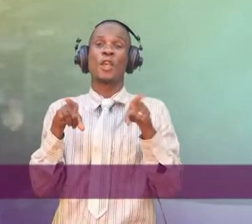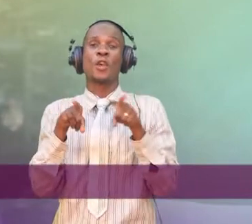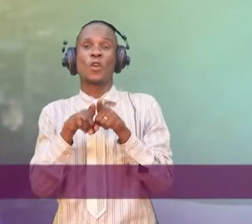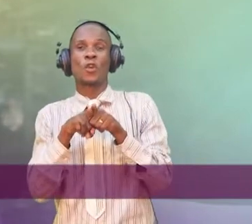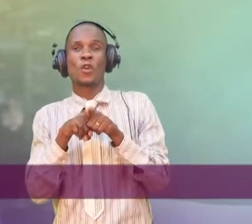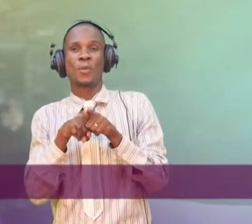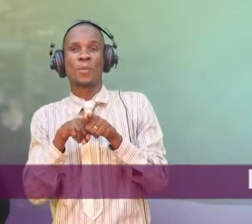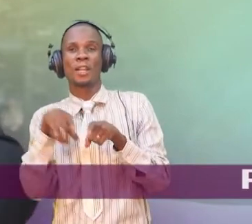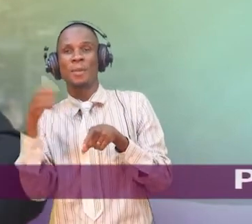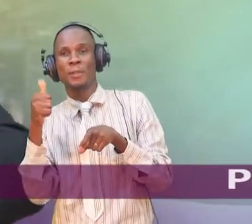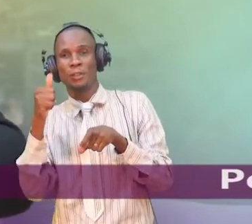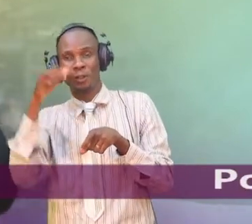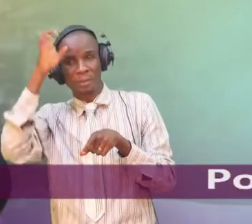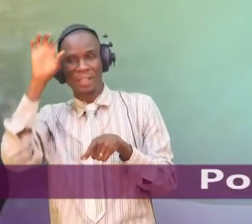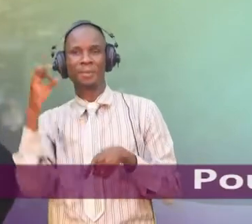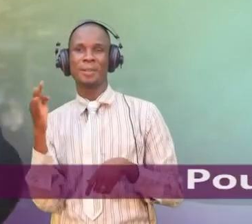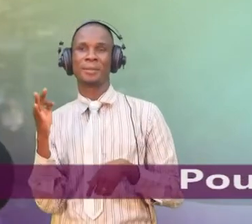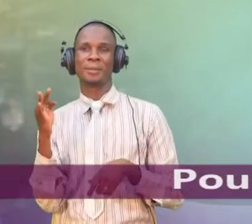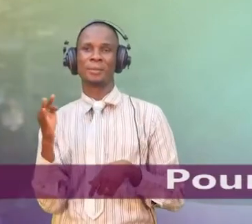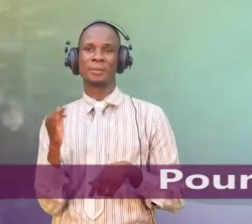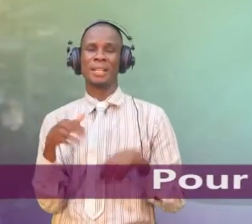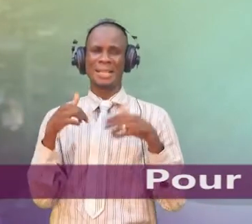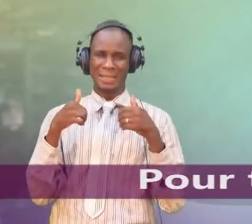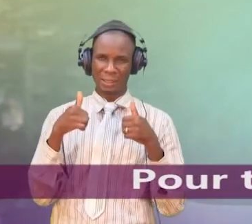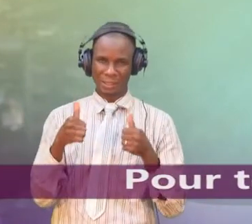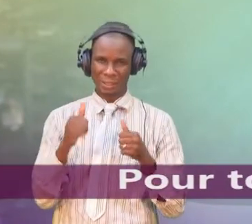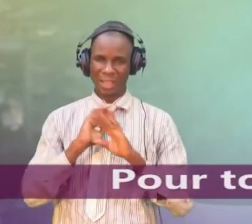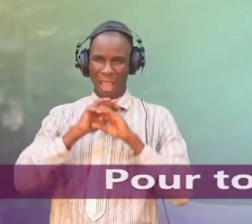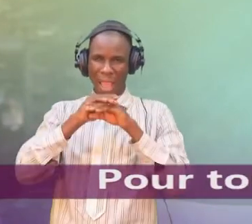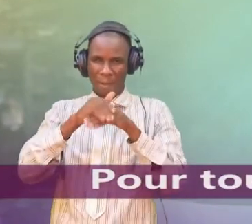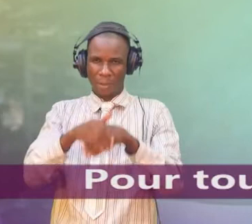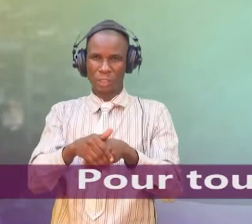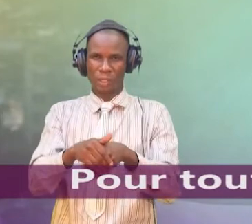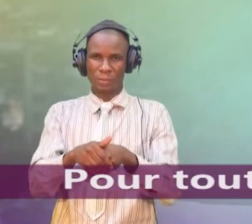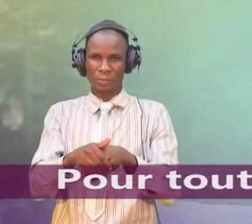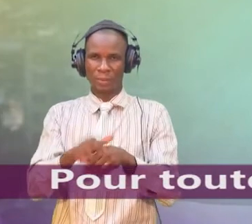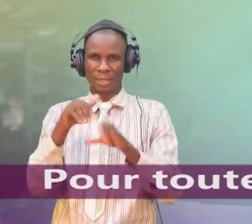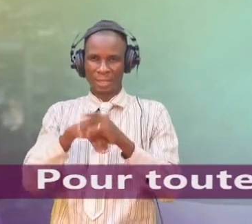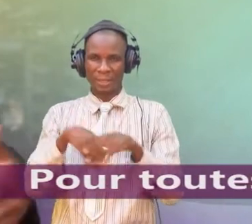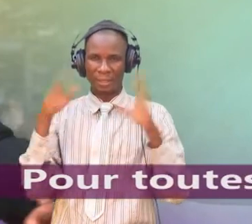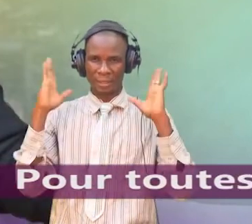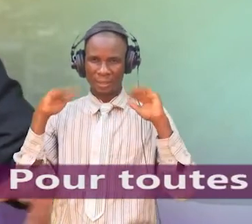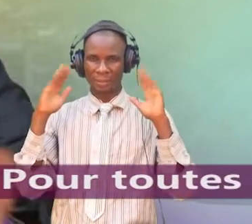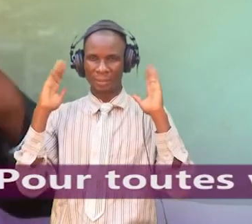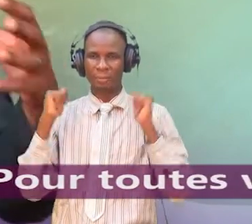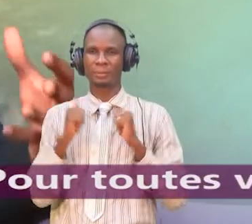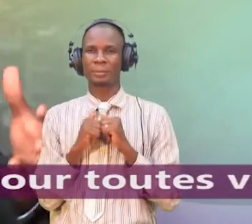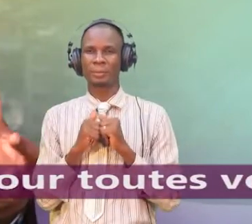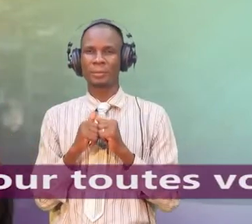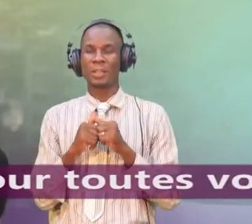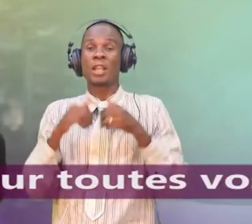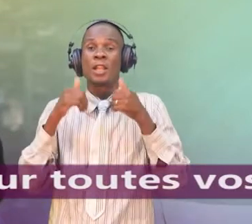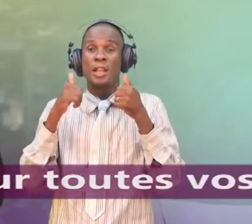Na kolaksete esengelaki bango nde bakufa kasi. Na koboma mwana na mpate liboso na nzambe